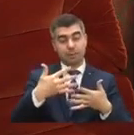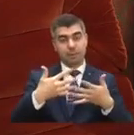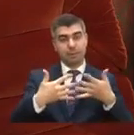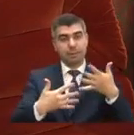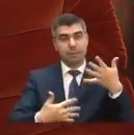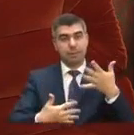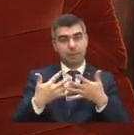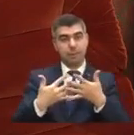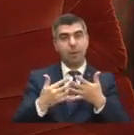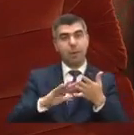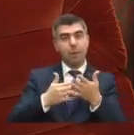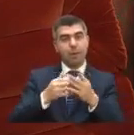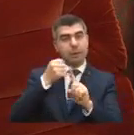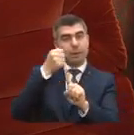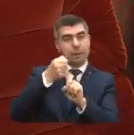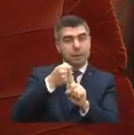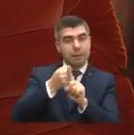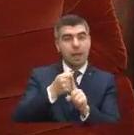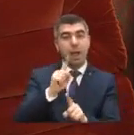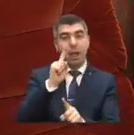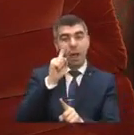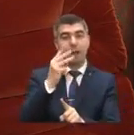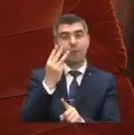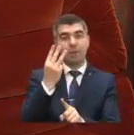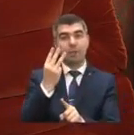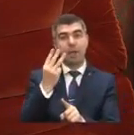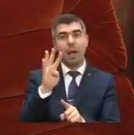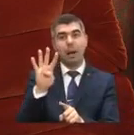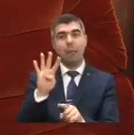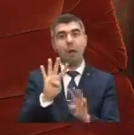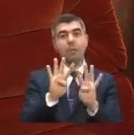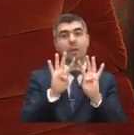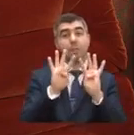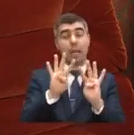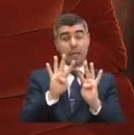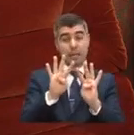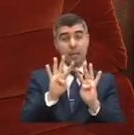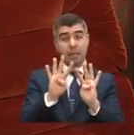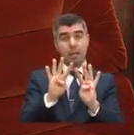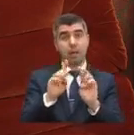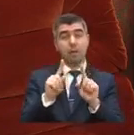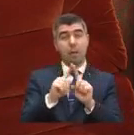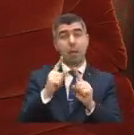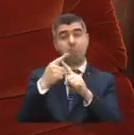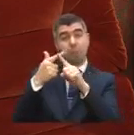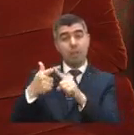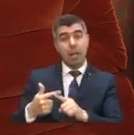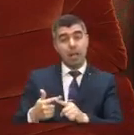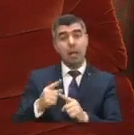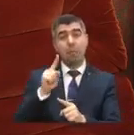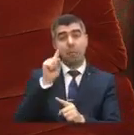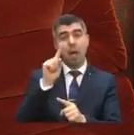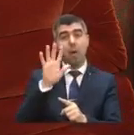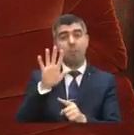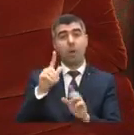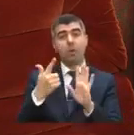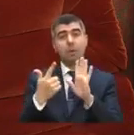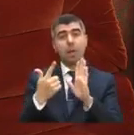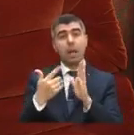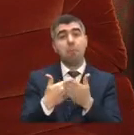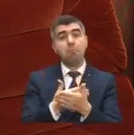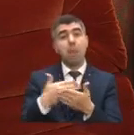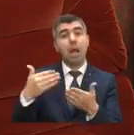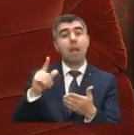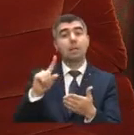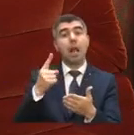ديال الدراسات اللي غنشتغلوا عليها، 1384 كيلومتر، الميزانيه حوالي 75 مليار درهم، واللي تتهم واحد العشره ديال